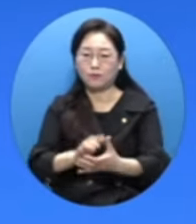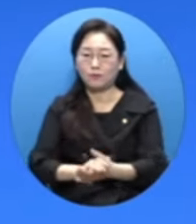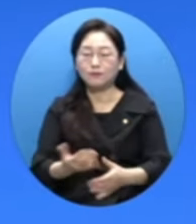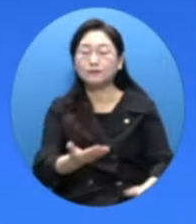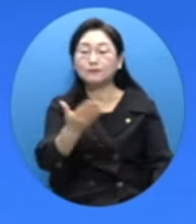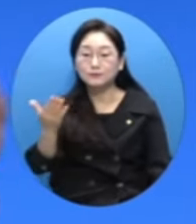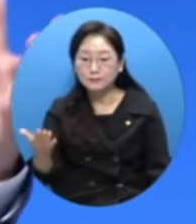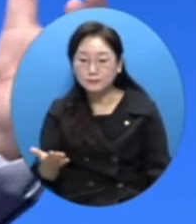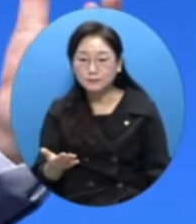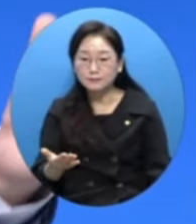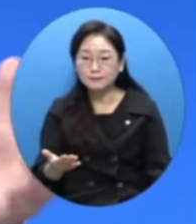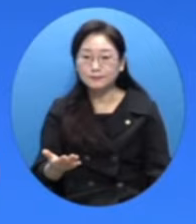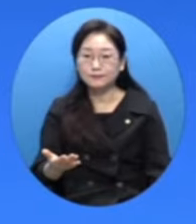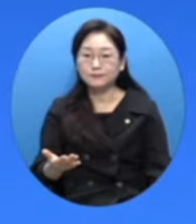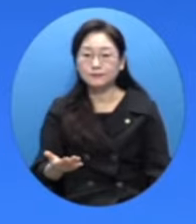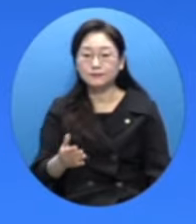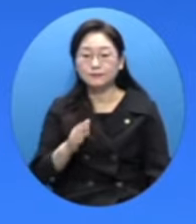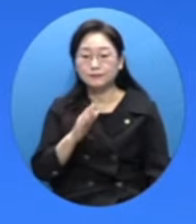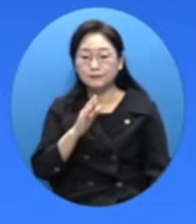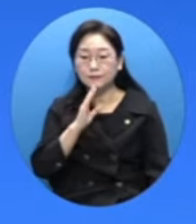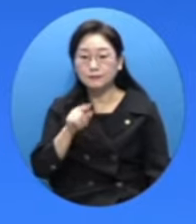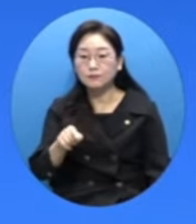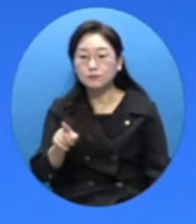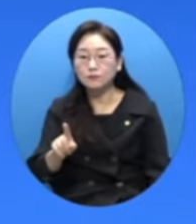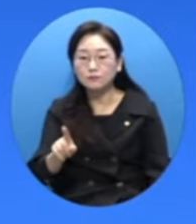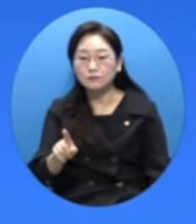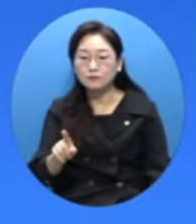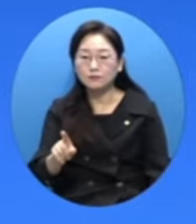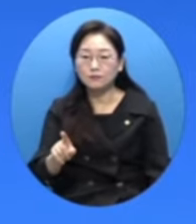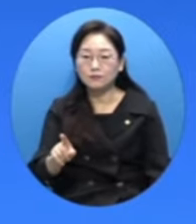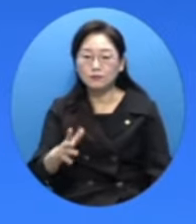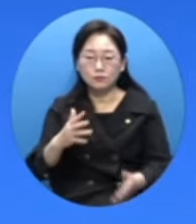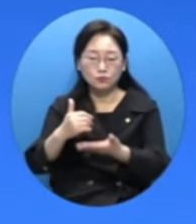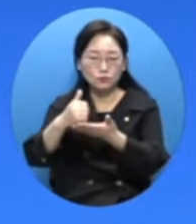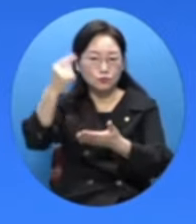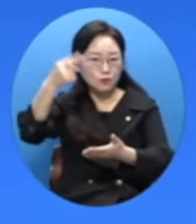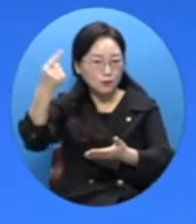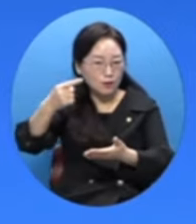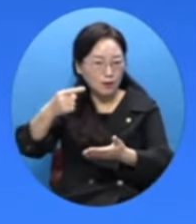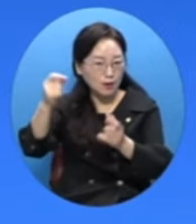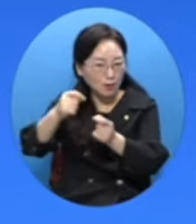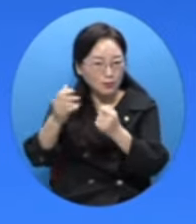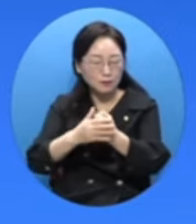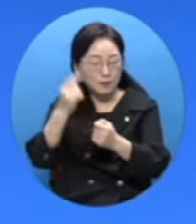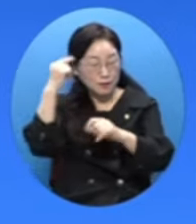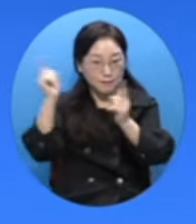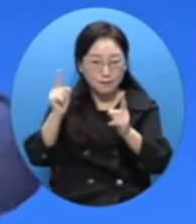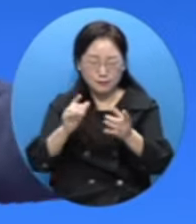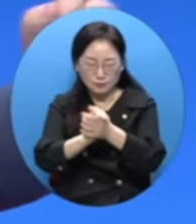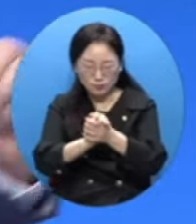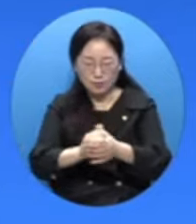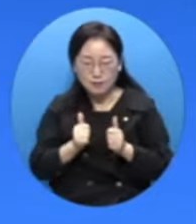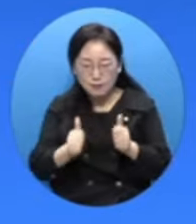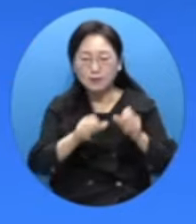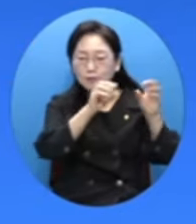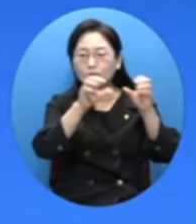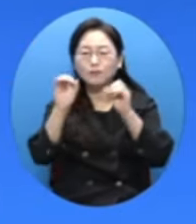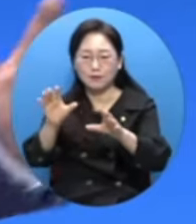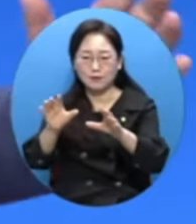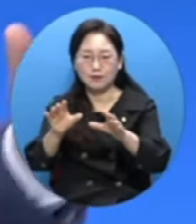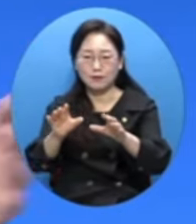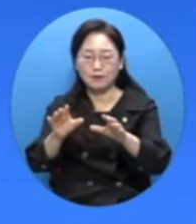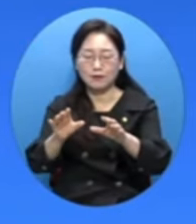여러분 이것은 우리로 쥐모시를 머지않으니까 깨어 일어나서 기도하고 열심히 복음을 전하라고 하는